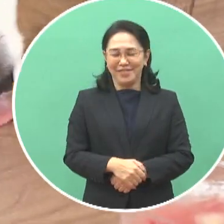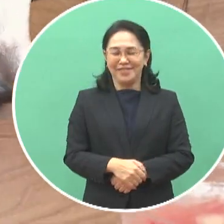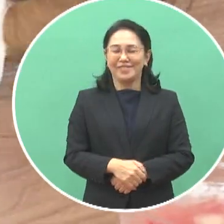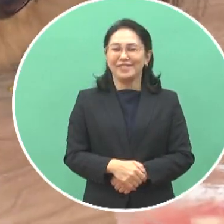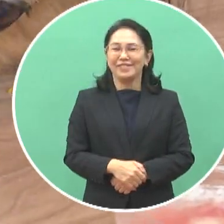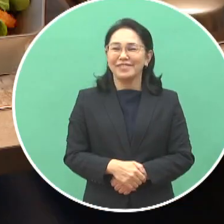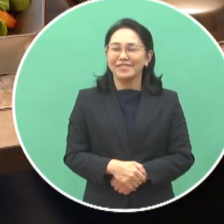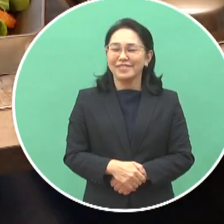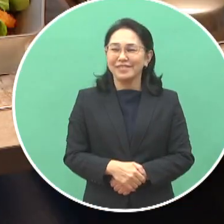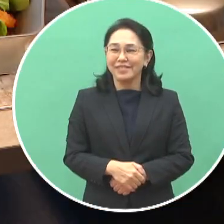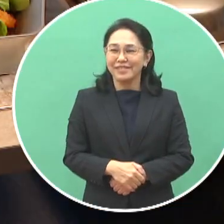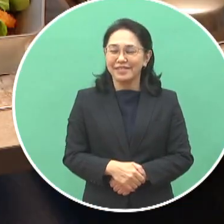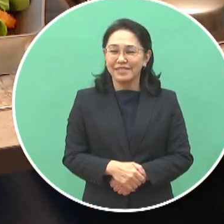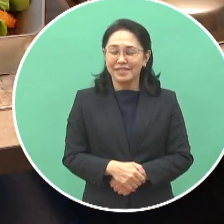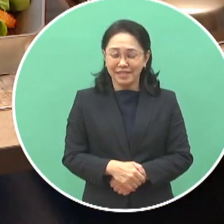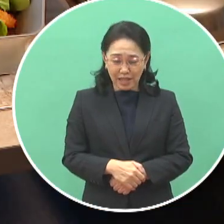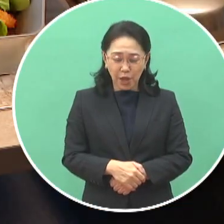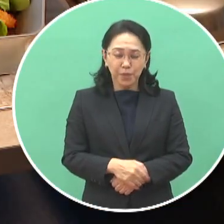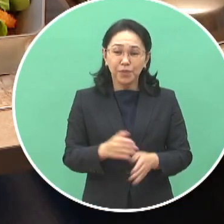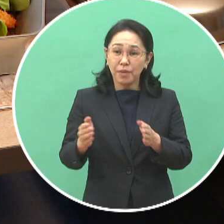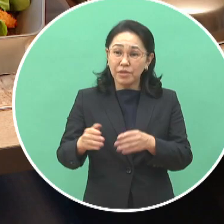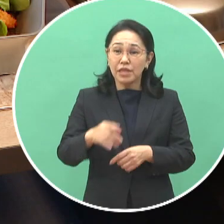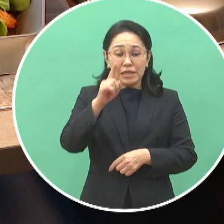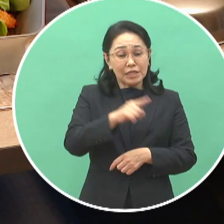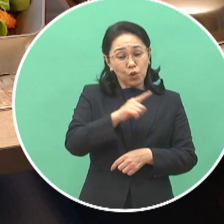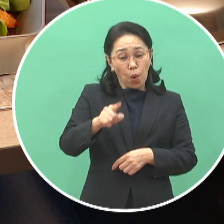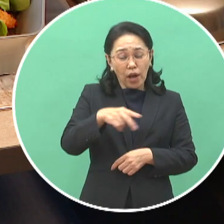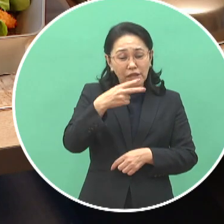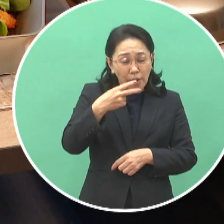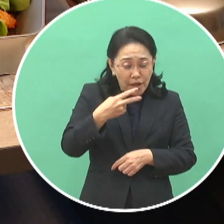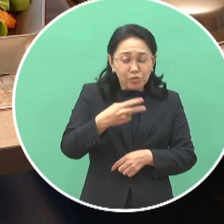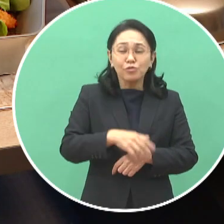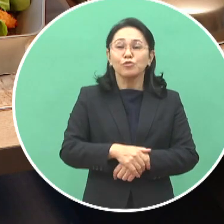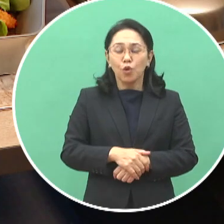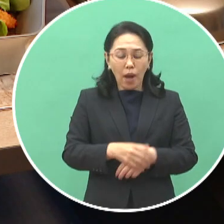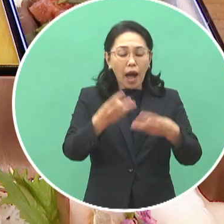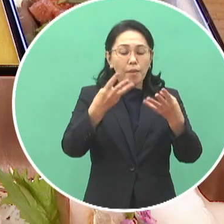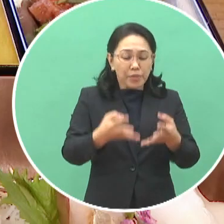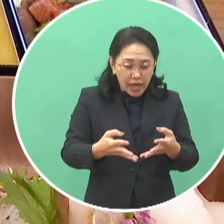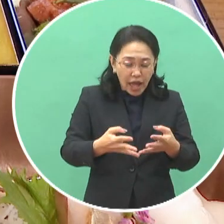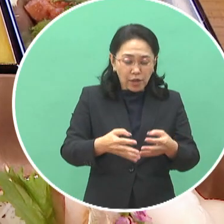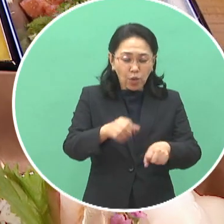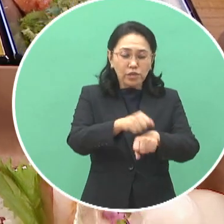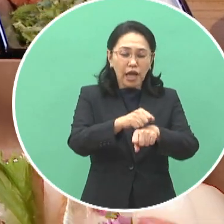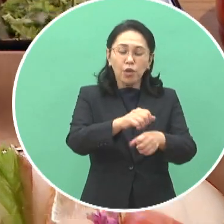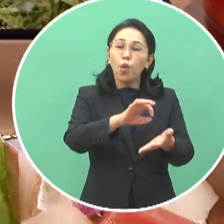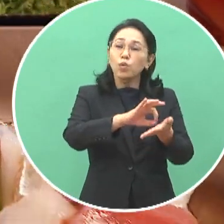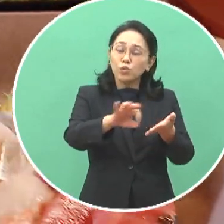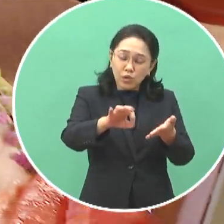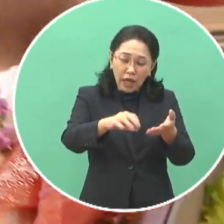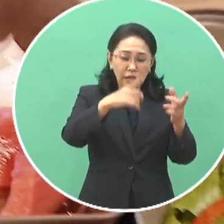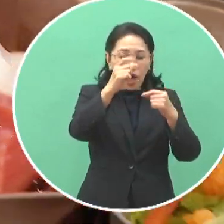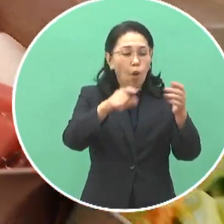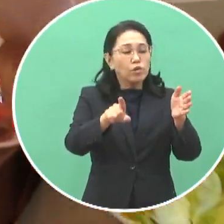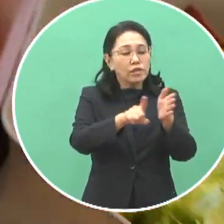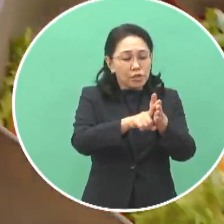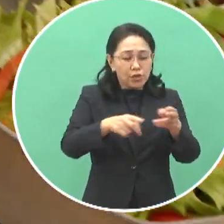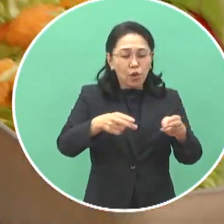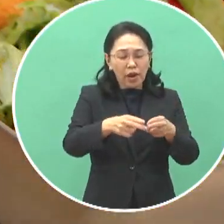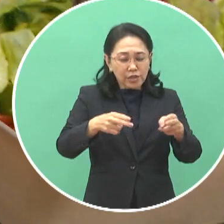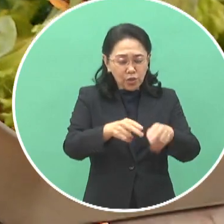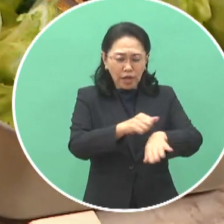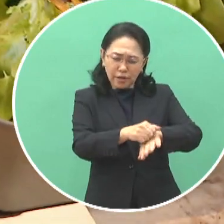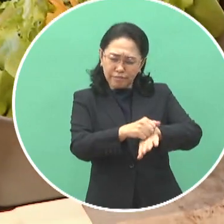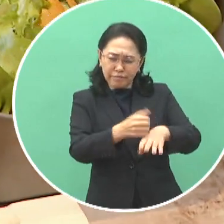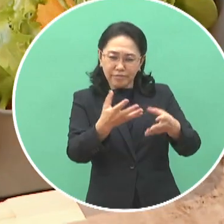。 ちなみに飼い主さんの食事は三重県産食材を使った星付きレストランで研